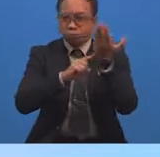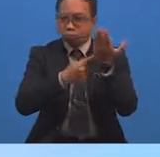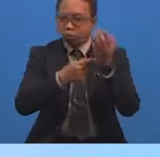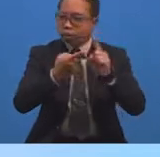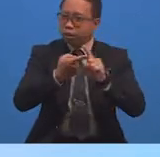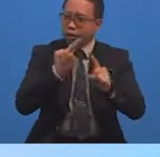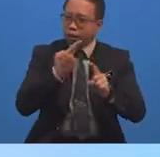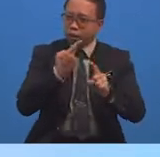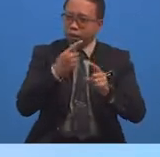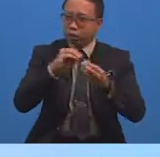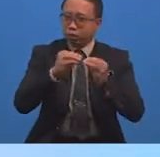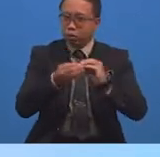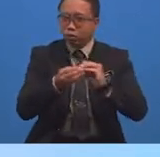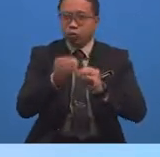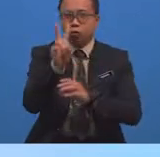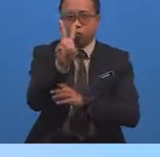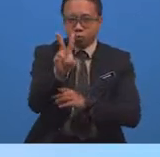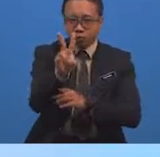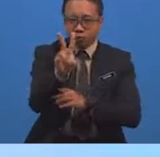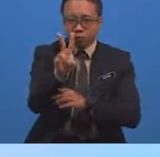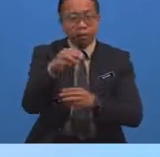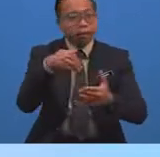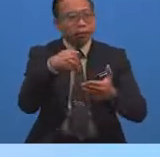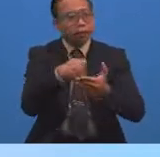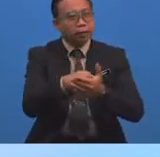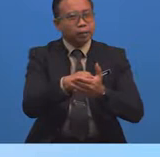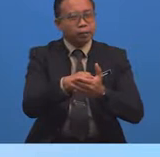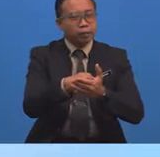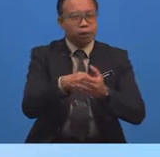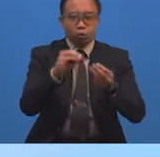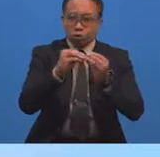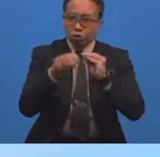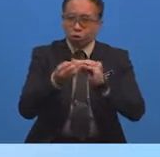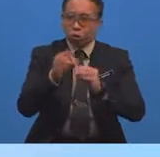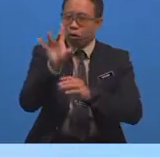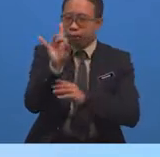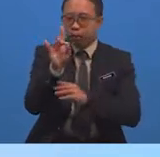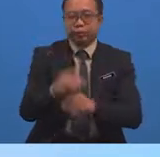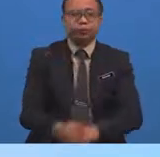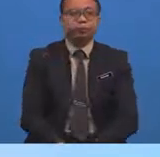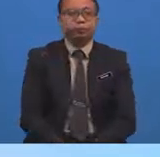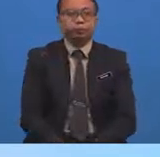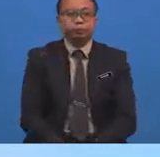daripada Jombor dua hingga Hai ke number 8